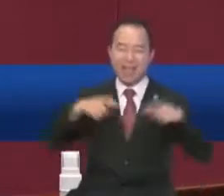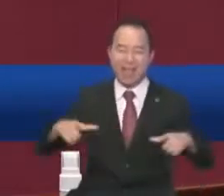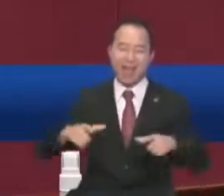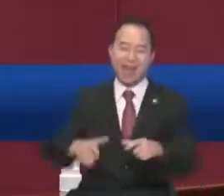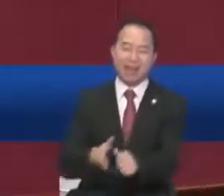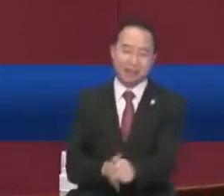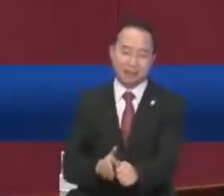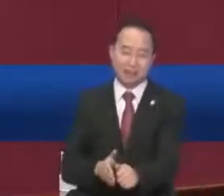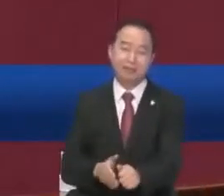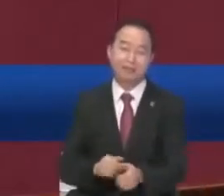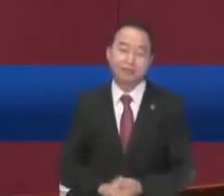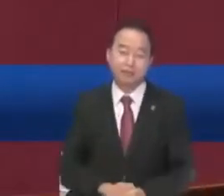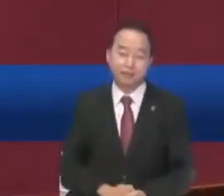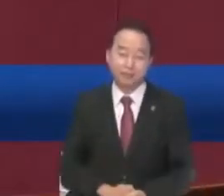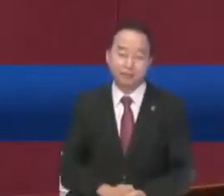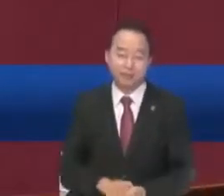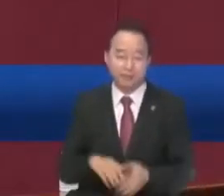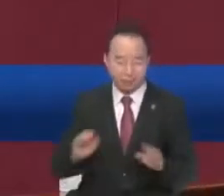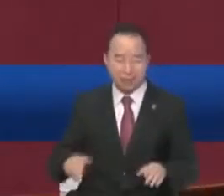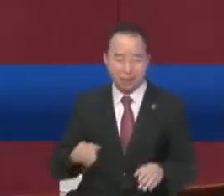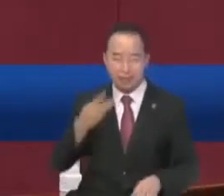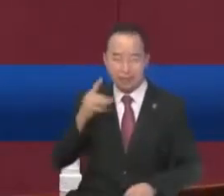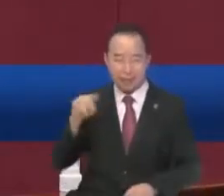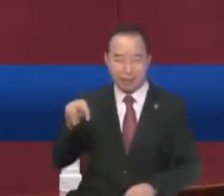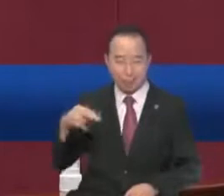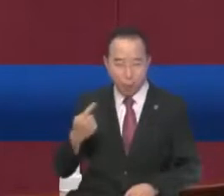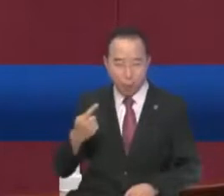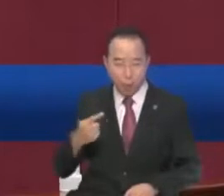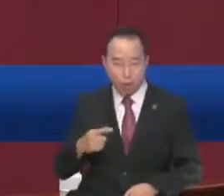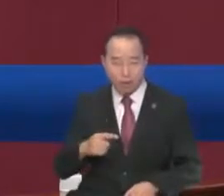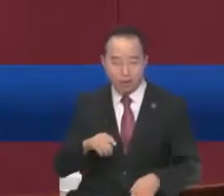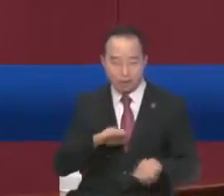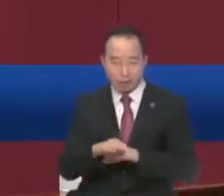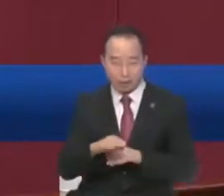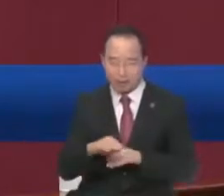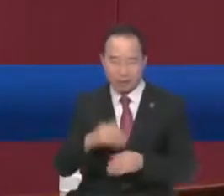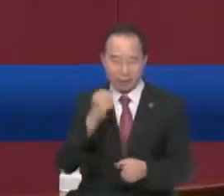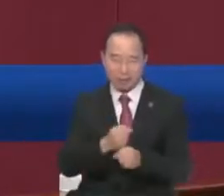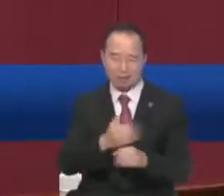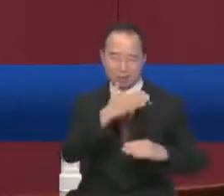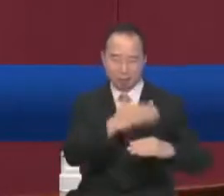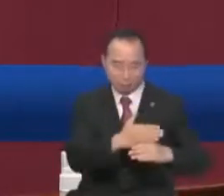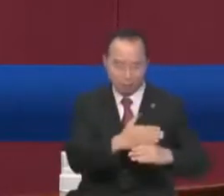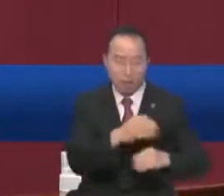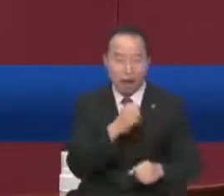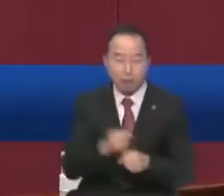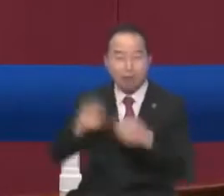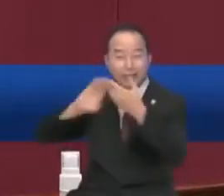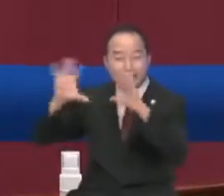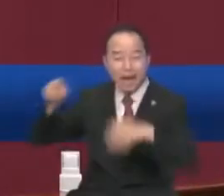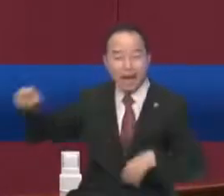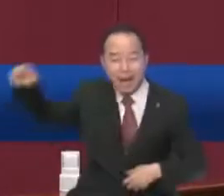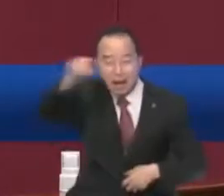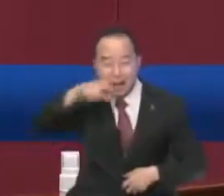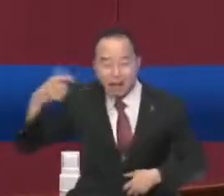제한하고 네덜란드, 오스트리아, 아일랜드와 같이 내연기관 자동차 신규 생산 판매 금지 조치를 검토해야